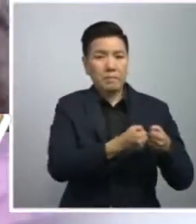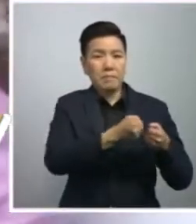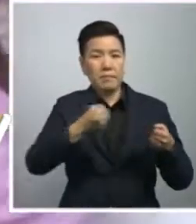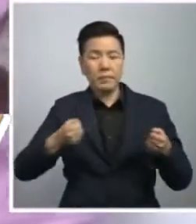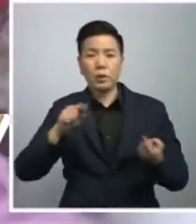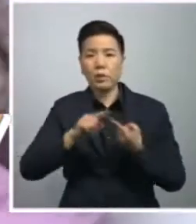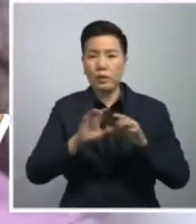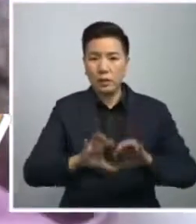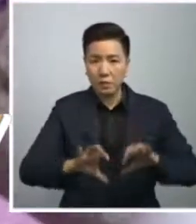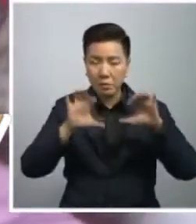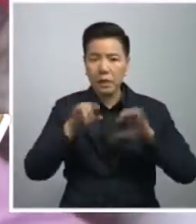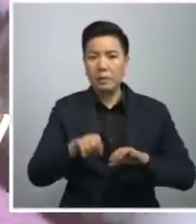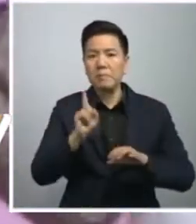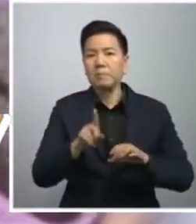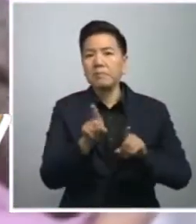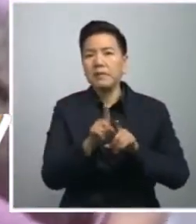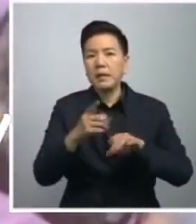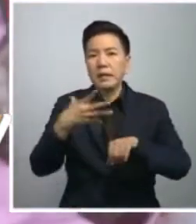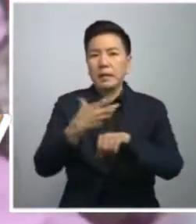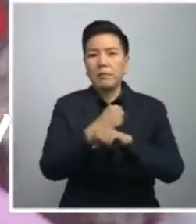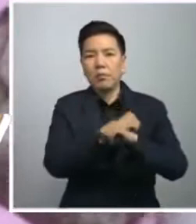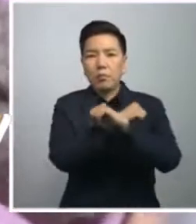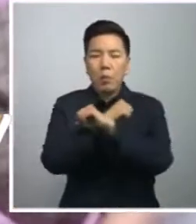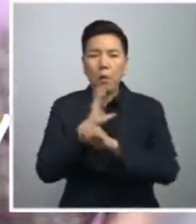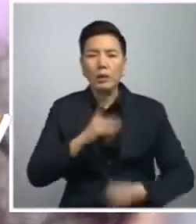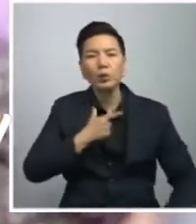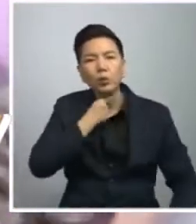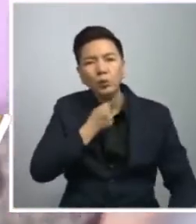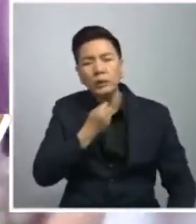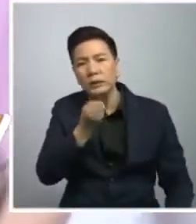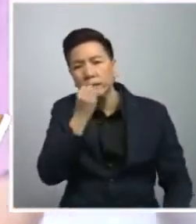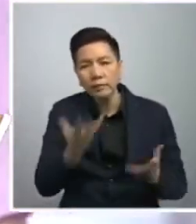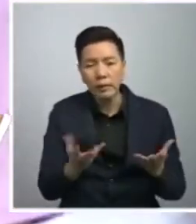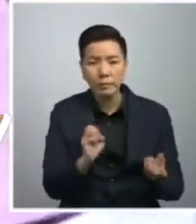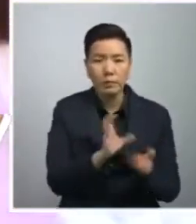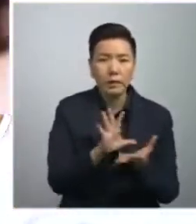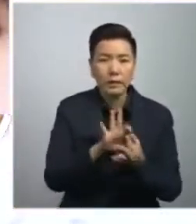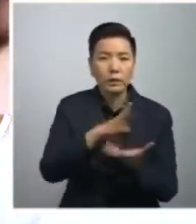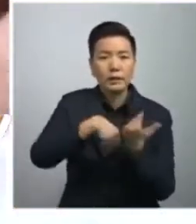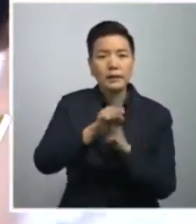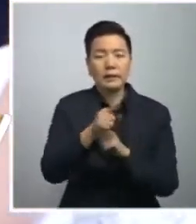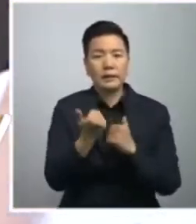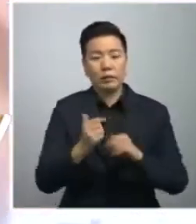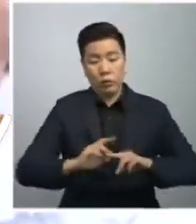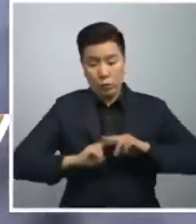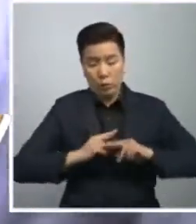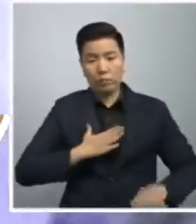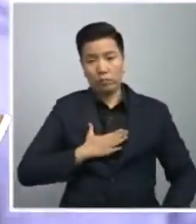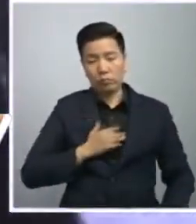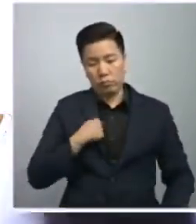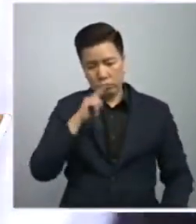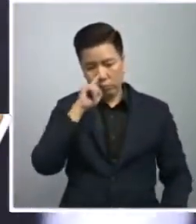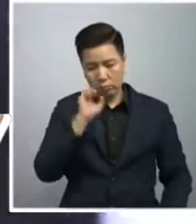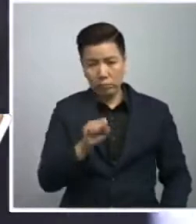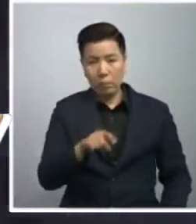ของรัฐบาลนั้นเพื่อเป็นการป้องกันการเมืองที่เกิดขึ้นจากความอดอยากผลกระทบจากเศรษฐกิจส่วนมุมมองของตนเองได้ตั้งข้อสังเกตว่